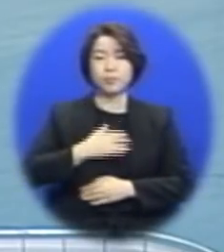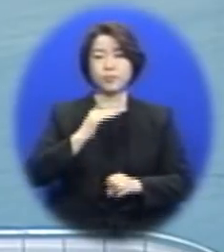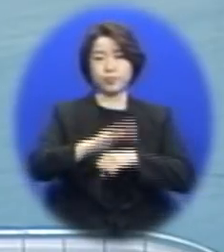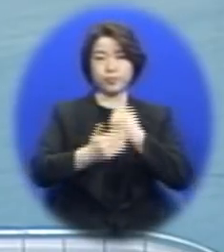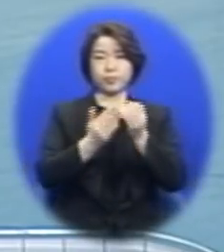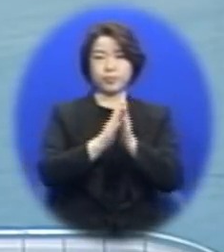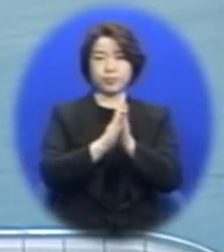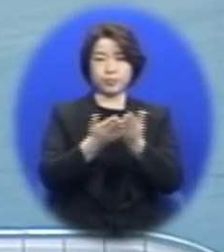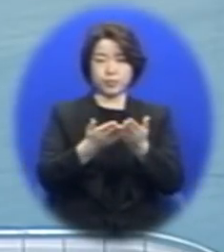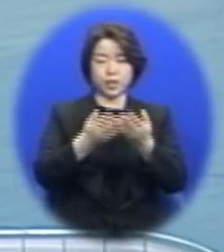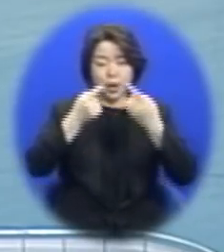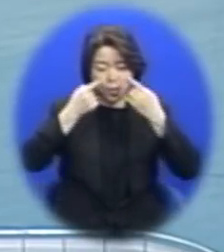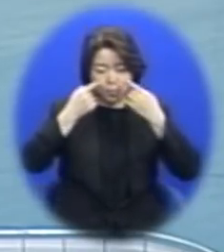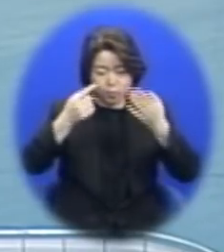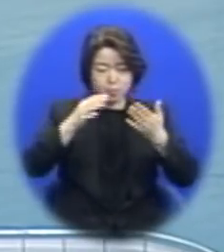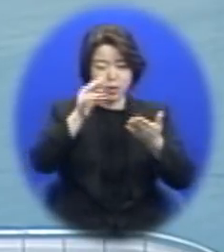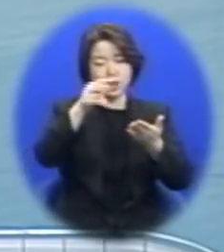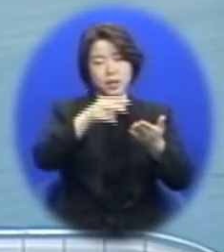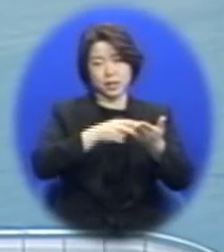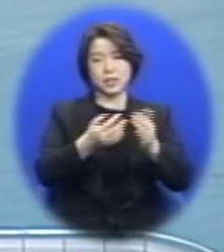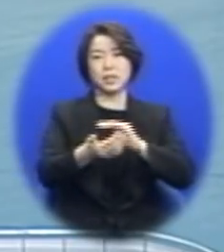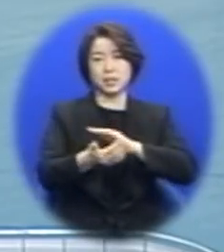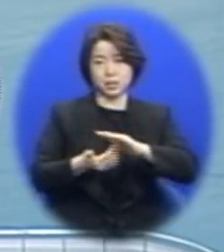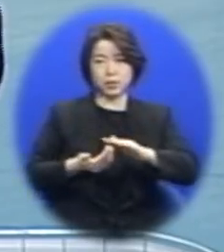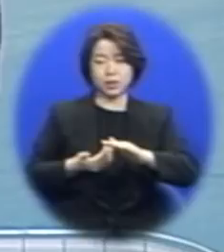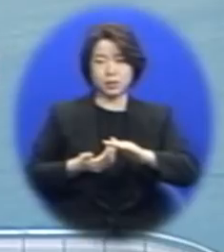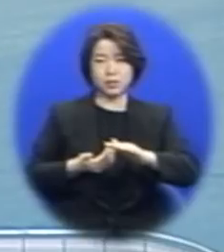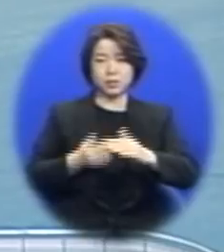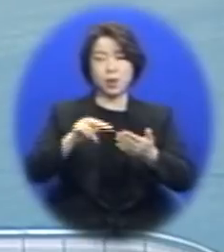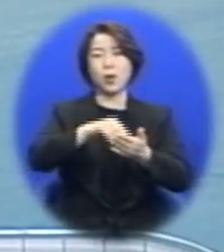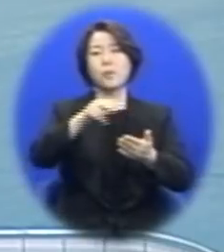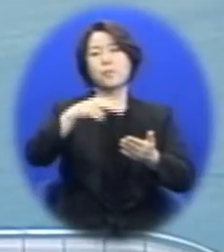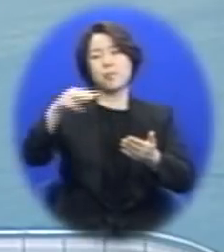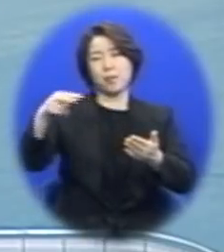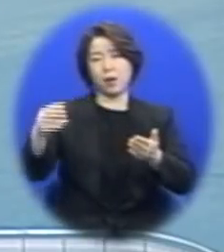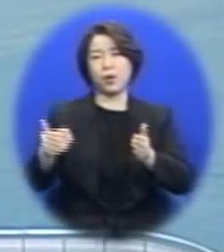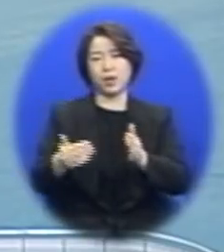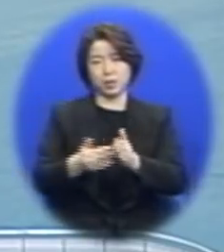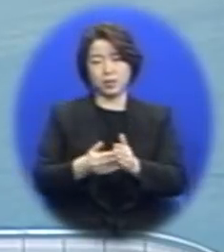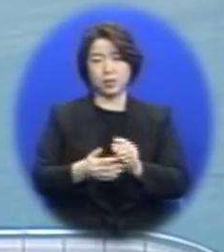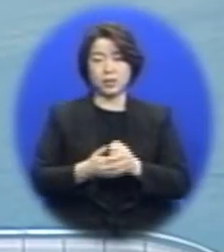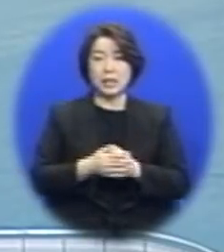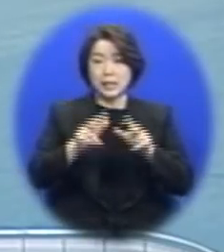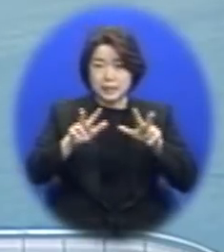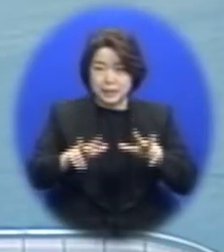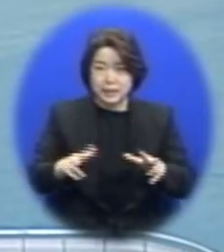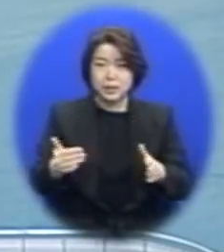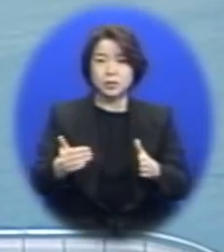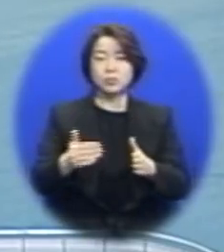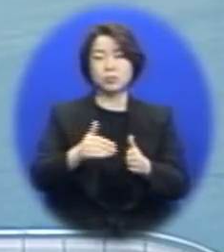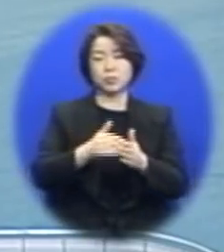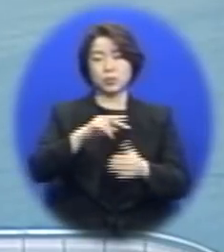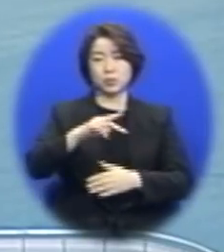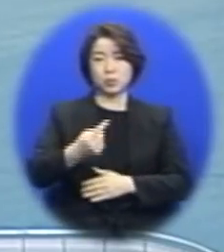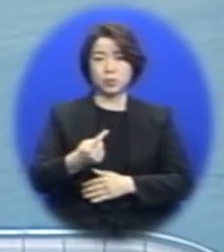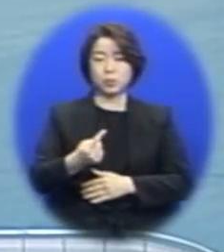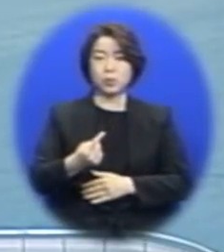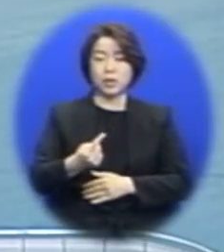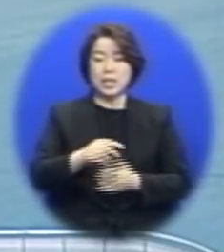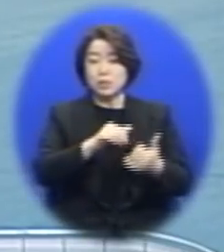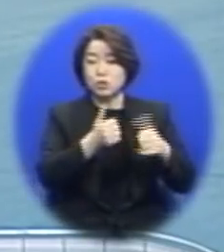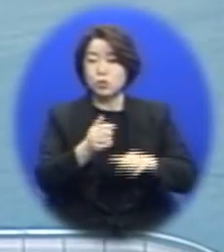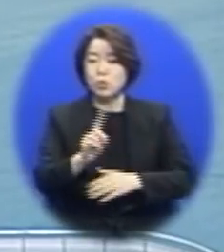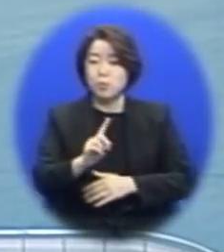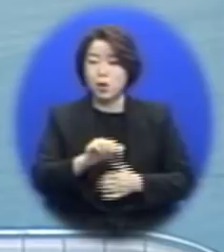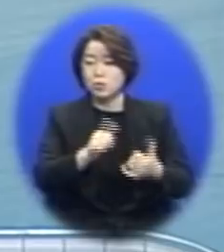성경을 분명하게 보기 전까지는 방황했어요. 지금도 이 세상에 죽음이 뭔지, 죽음